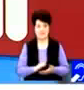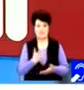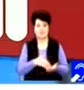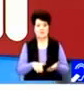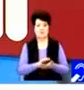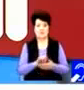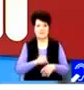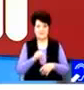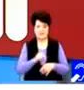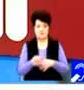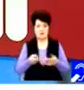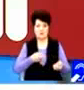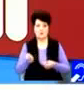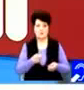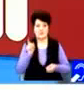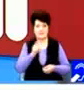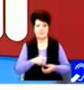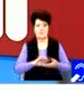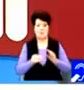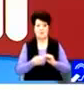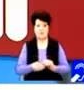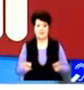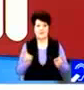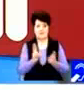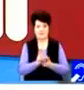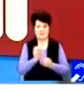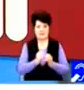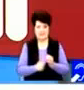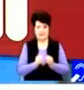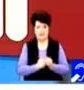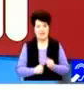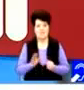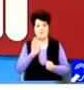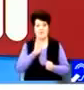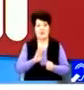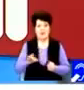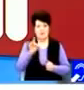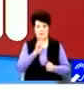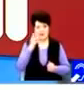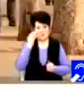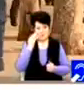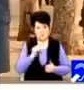societatea dar și autoritățile despre problemele cu care se confruntă zilnic femeile din Republica